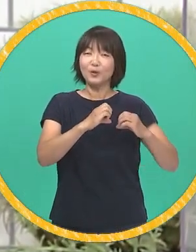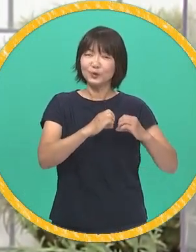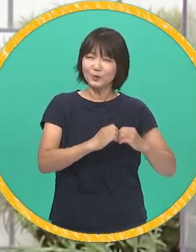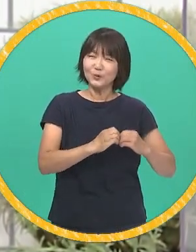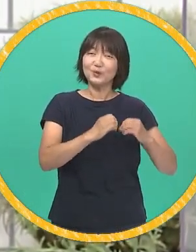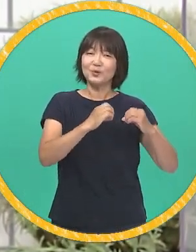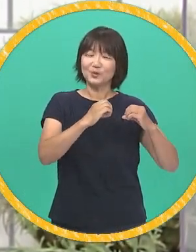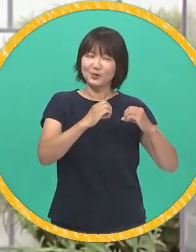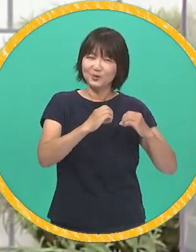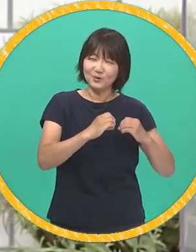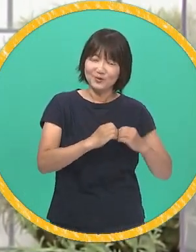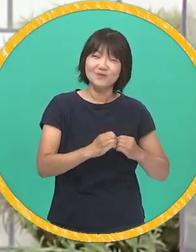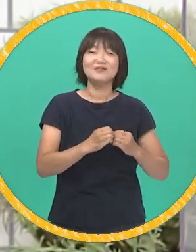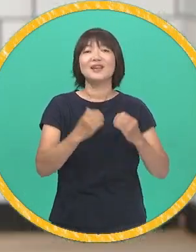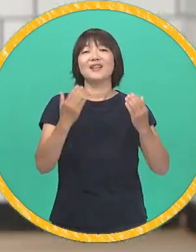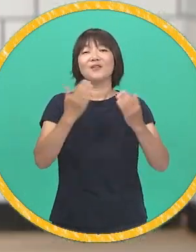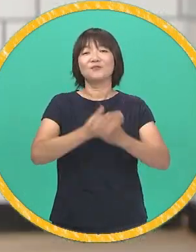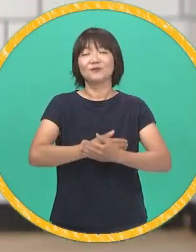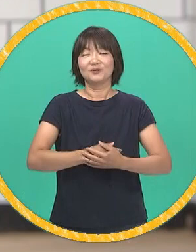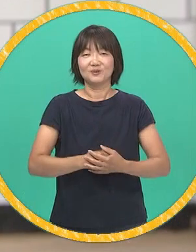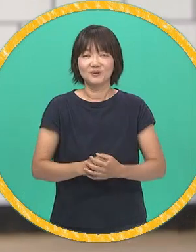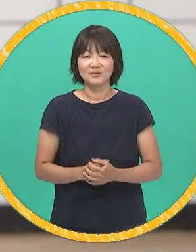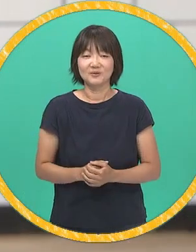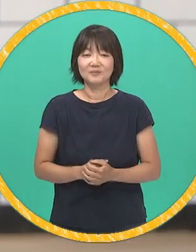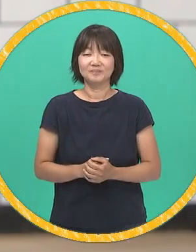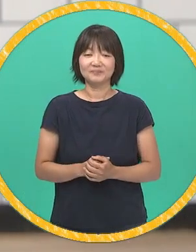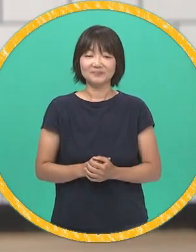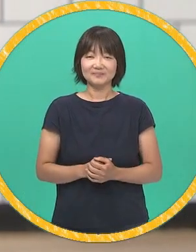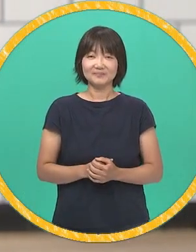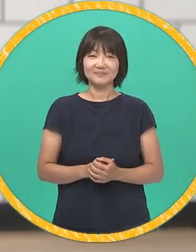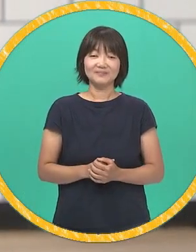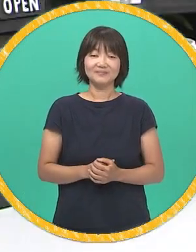勃起してるシーン以外で初めて